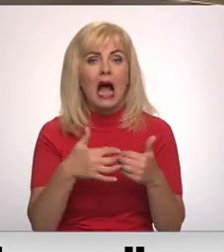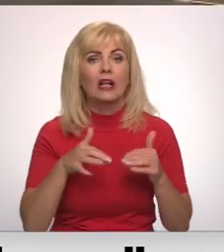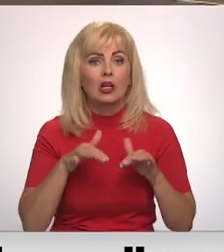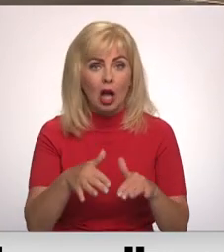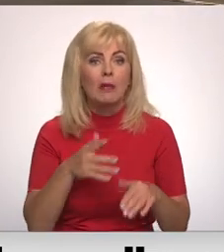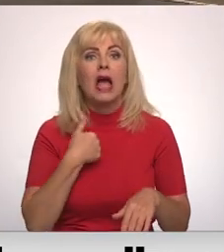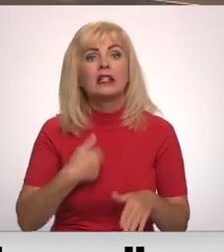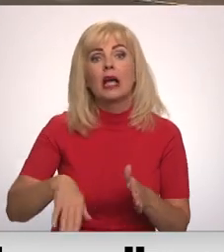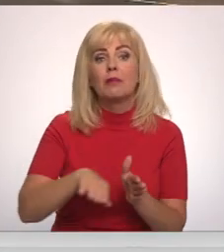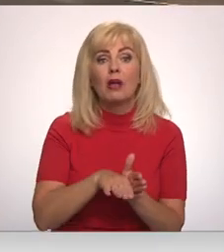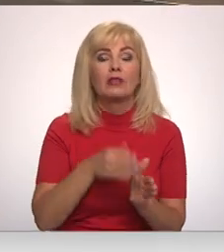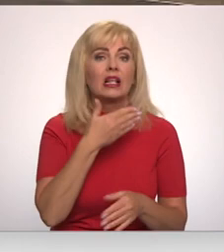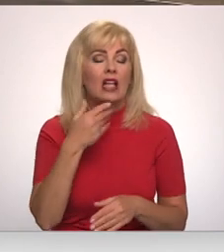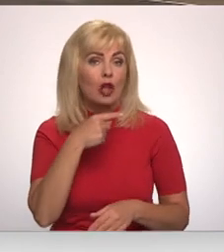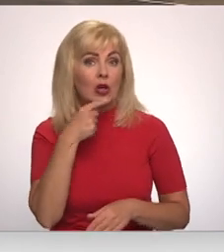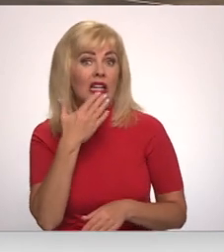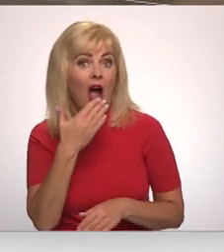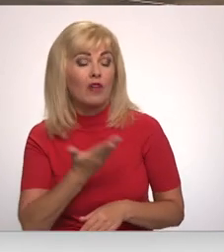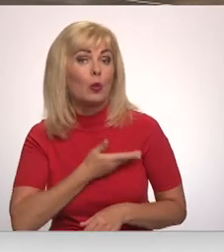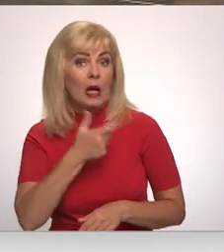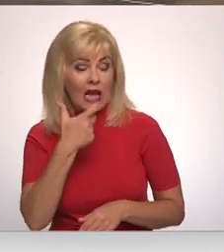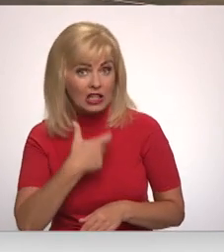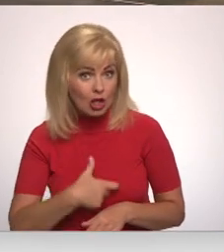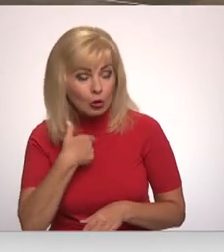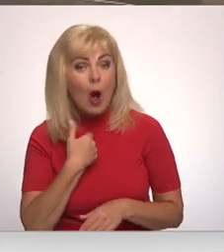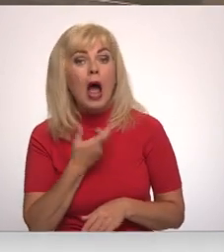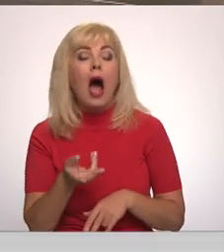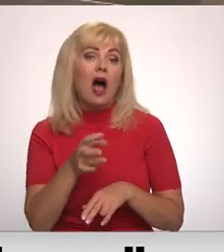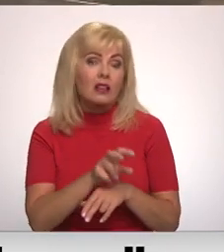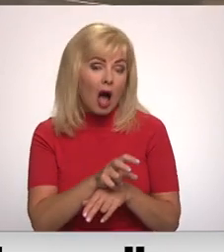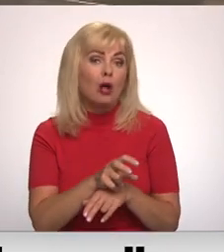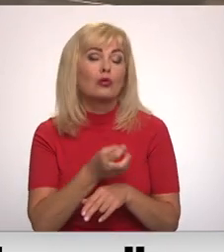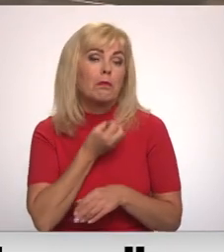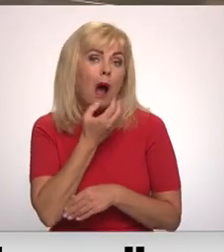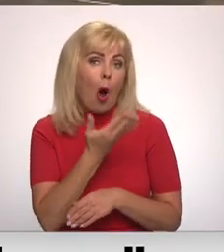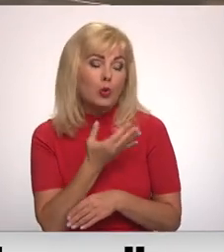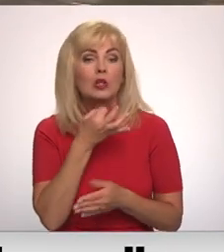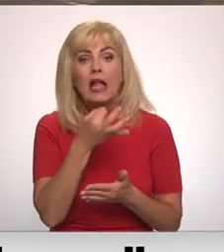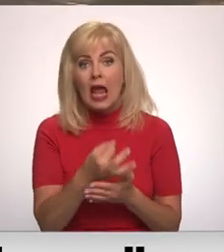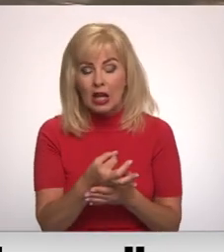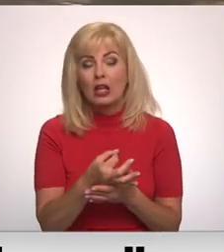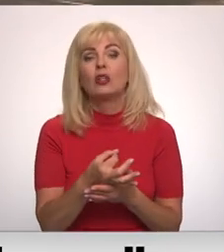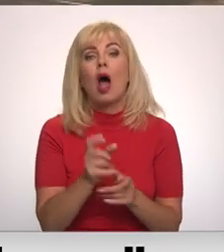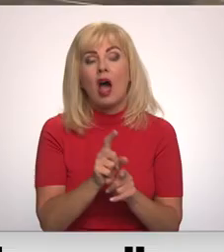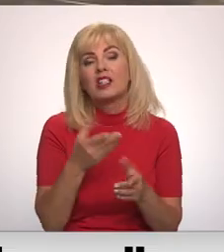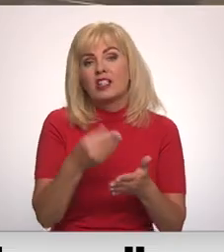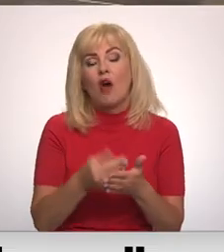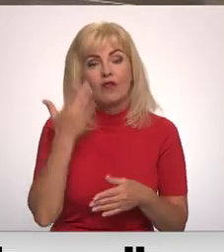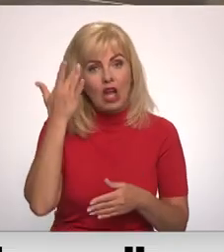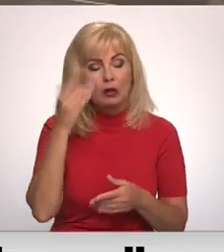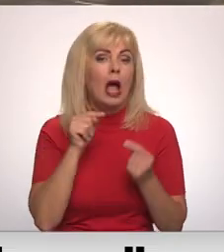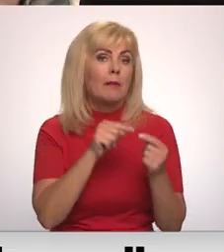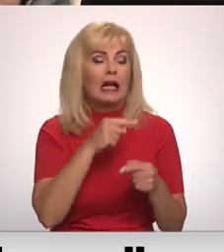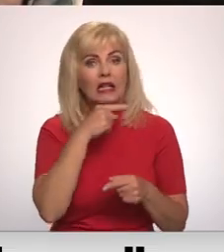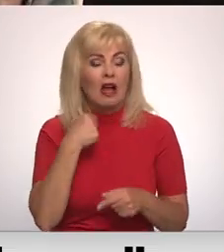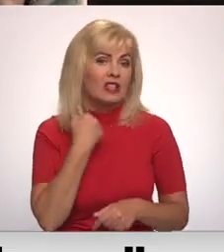kaut gan es neesmu krievvalodīgais iedzīvotājs, bet esmu arī šeit atnācis paust savu atbalstu, izteikt savu viedokli pret Krievijas agresiju